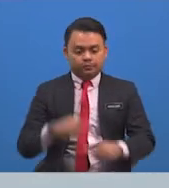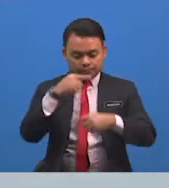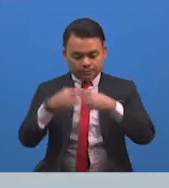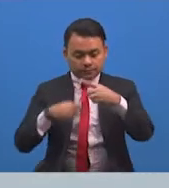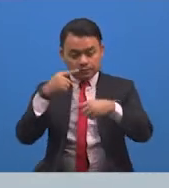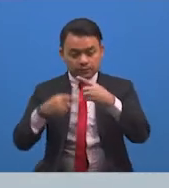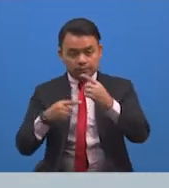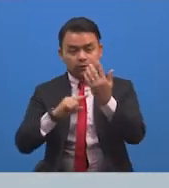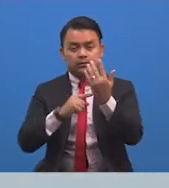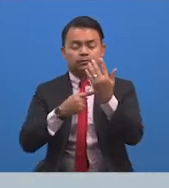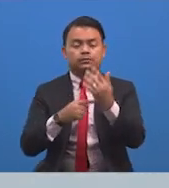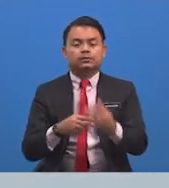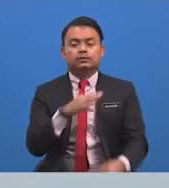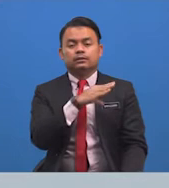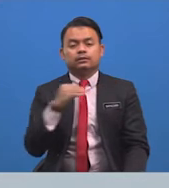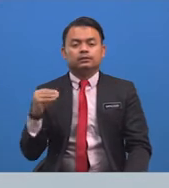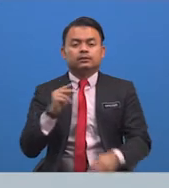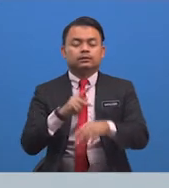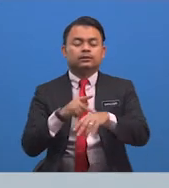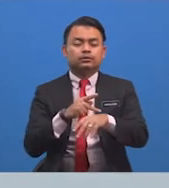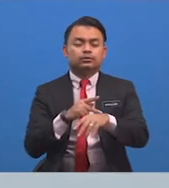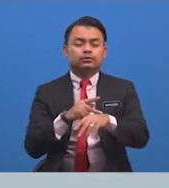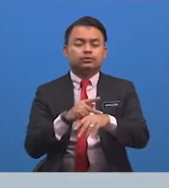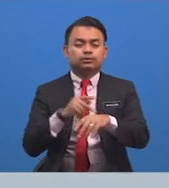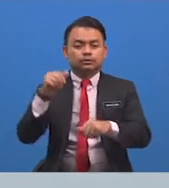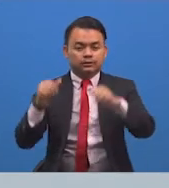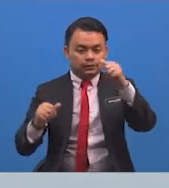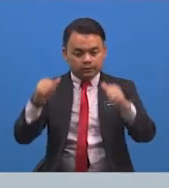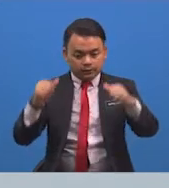semula dan menggunakan pengangkutan awam.